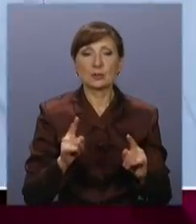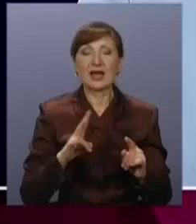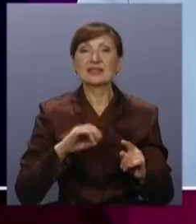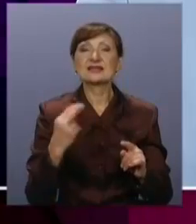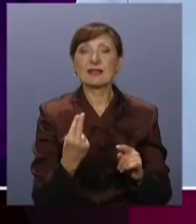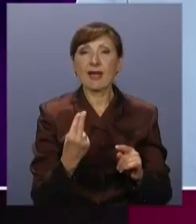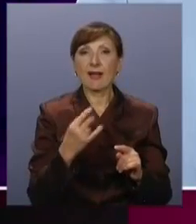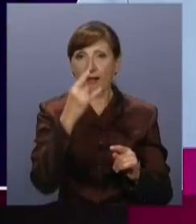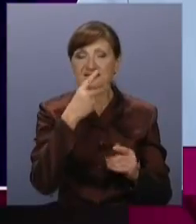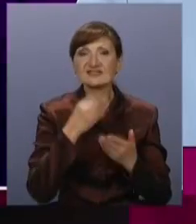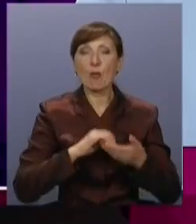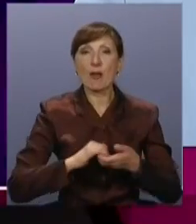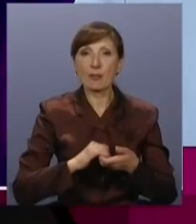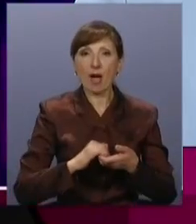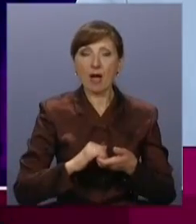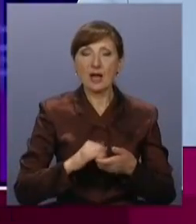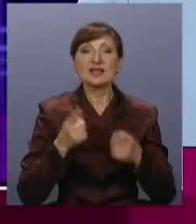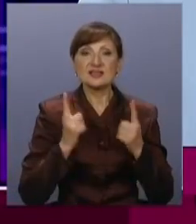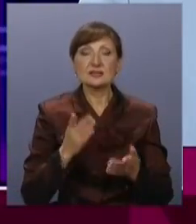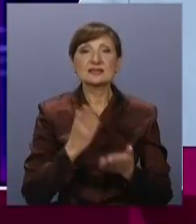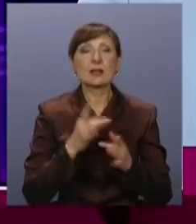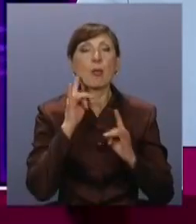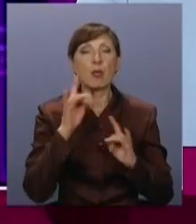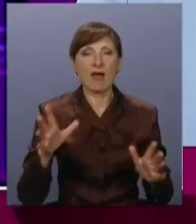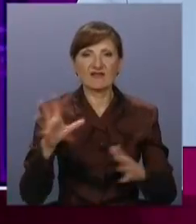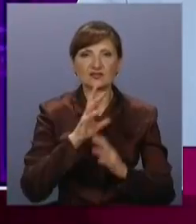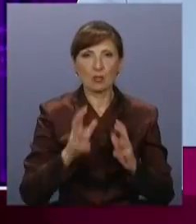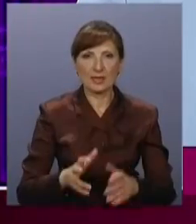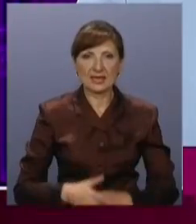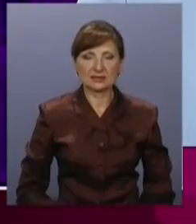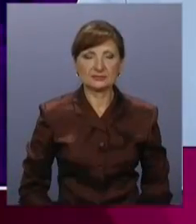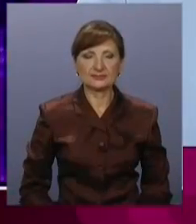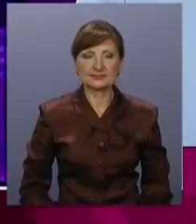национальная борьба казах-курайсы действительно стала популярной во всем мире.